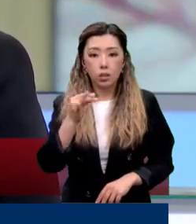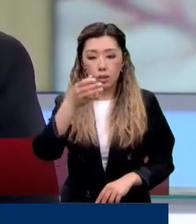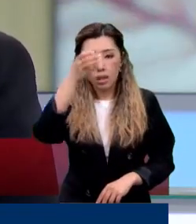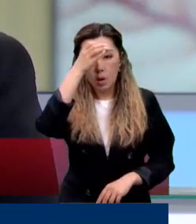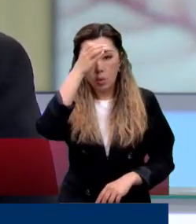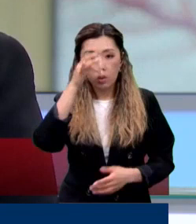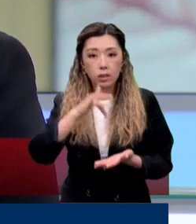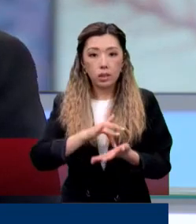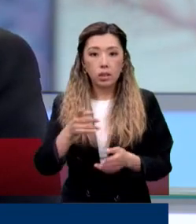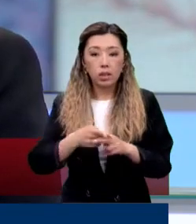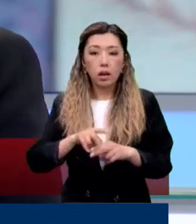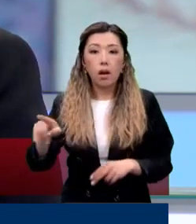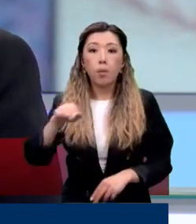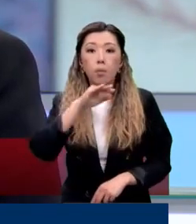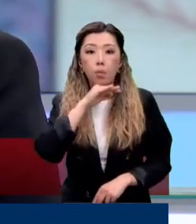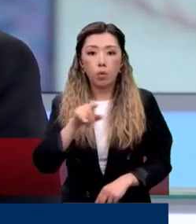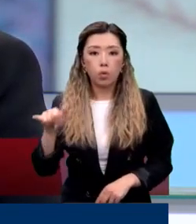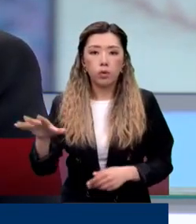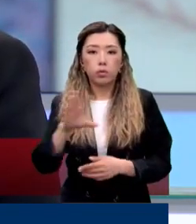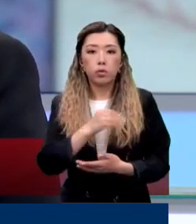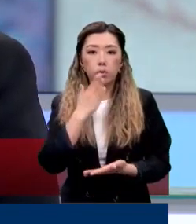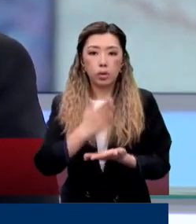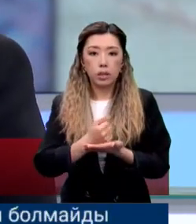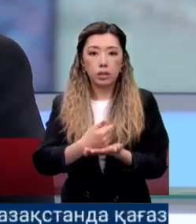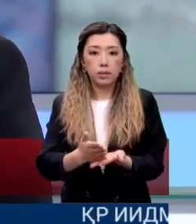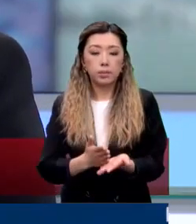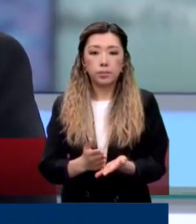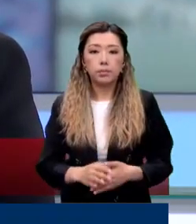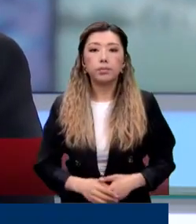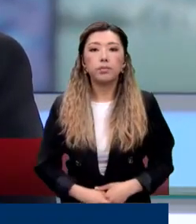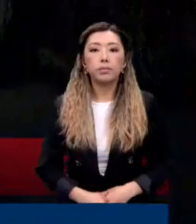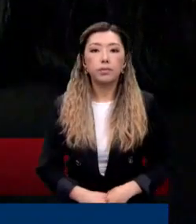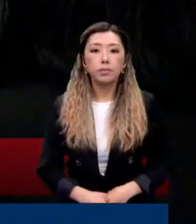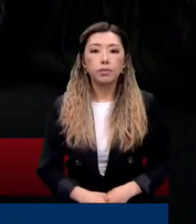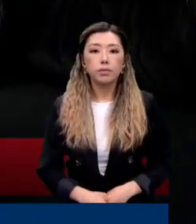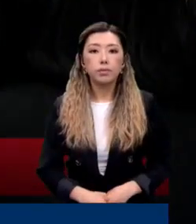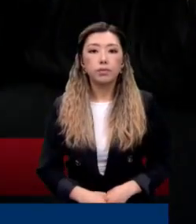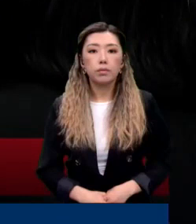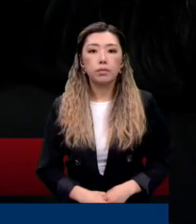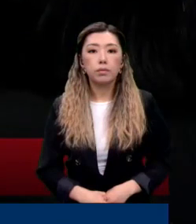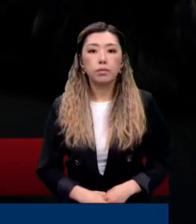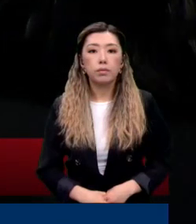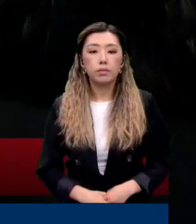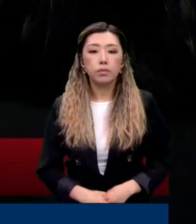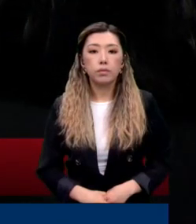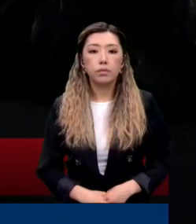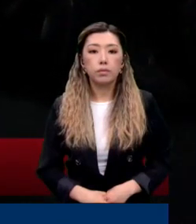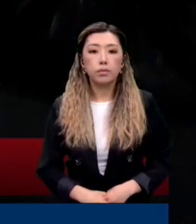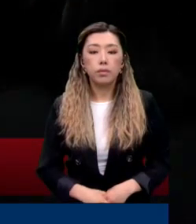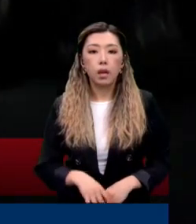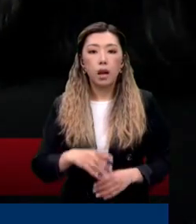по этому профилю у них это все предусмотрено. Но поэтому... по UMC понятно, а в целом, вот если очень коротко, времени совсем мало, вас как-то